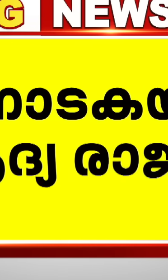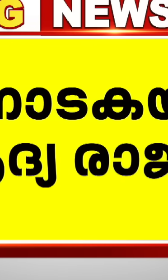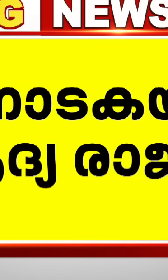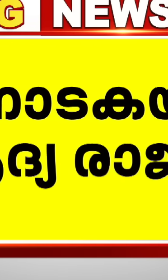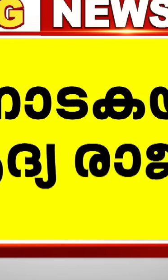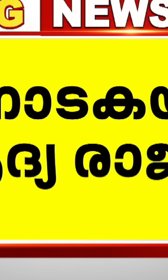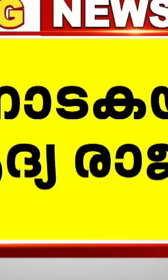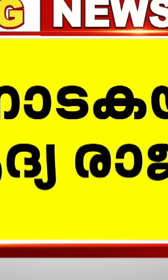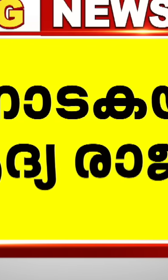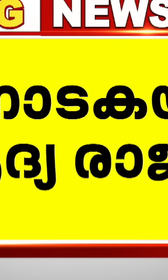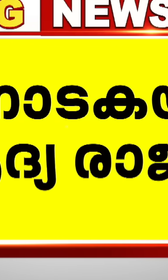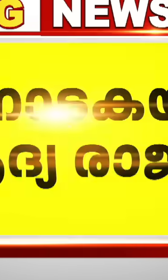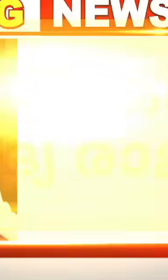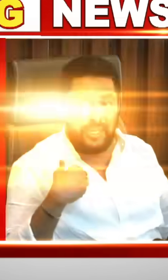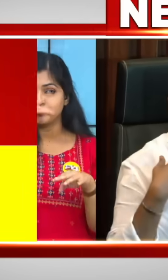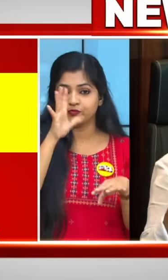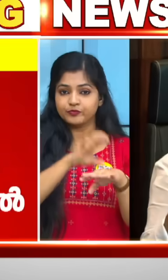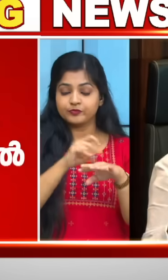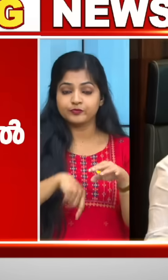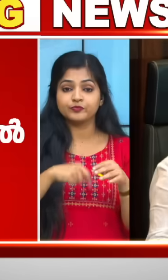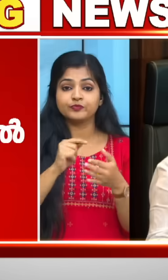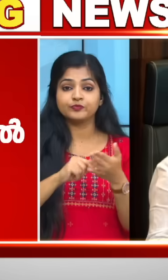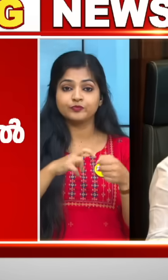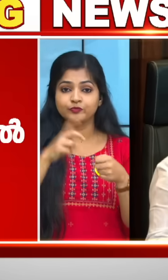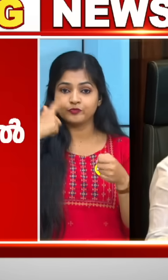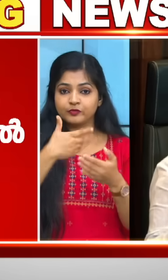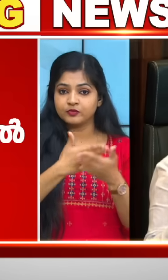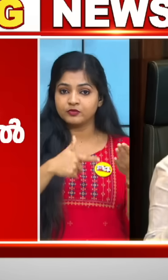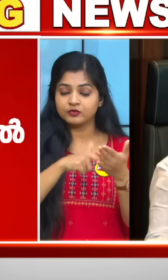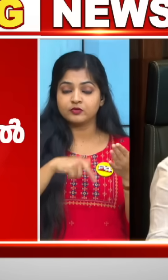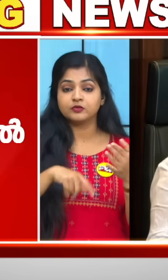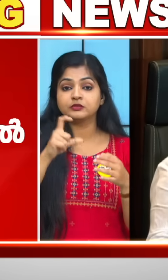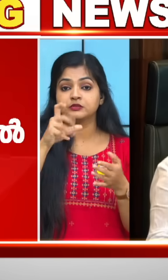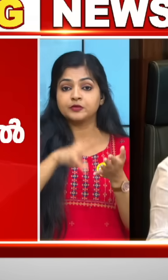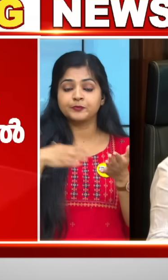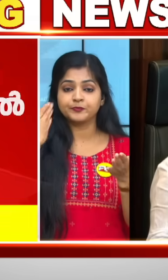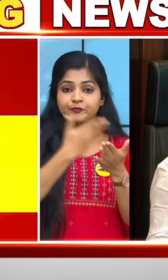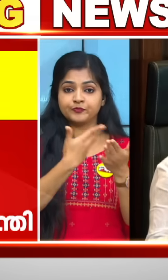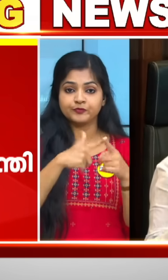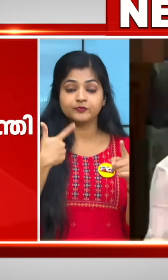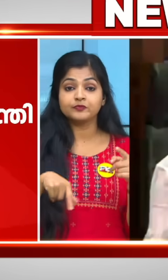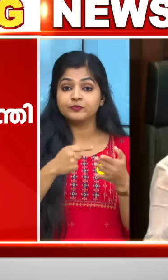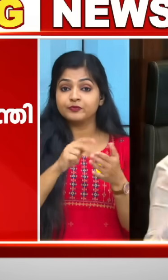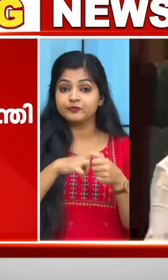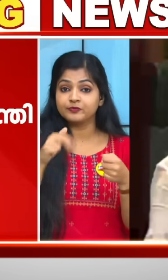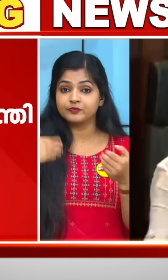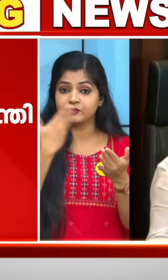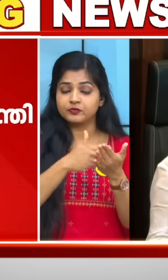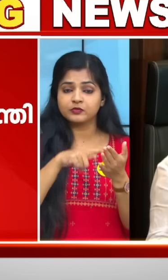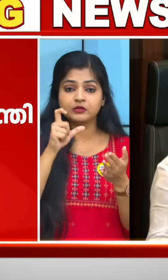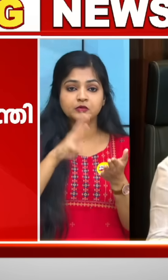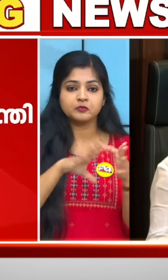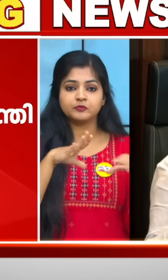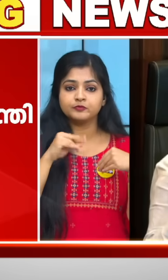രാജിവെച്ചിട്ടുള്ളത് രാജിക്കത്ത് മുഖ്യമന്ത്രി സിദ്ധരാമയ്ക്ക് കൈമാറി എന്നാൽ രാജി മുഖ്യമന്ത്രി ഇതുവരെ സ്വീകരിച്ചിട്ടില്ല ഹൈ കമാൻഡിനോട് ഉൾപ്പെടെ